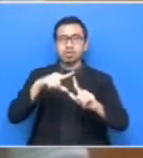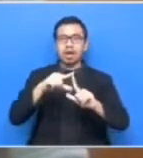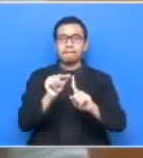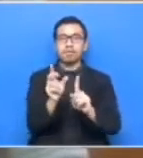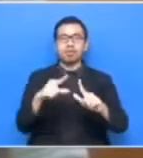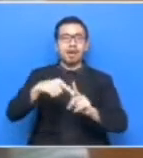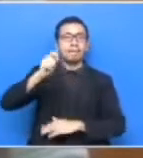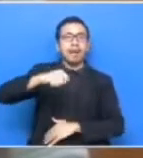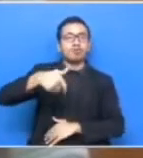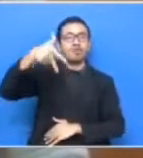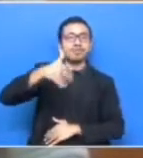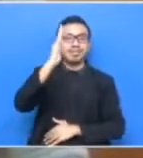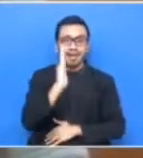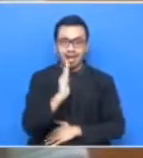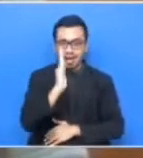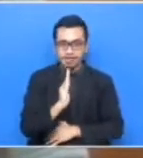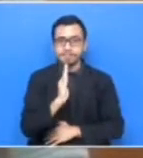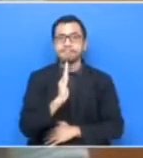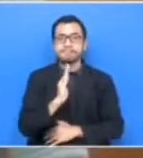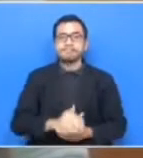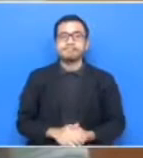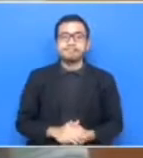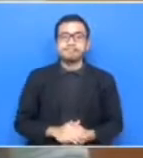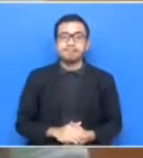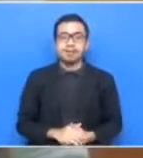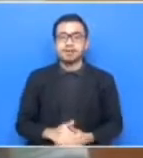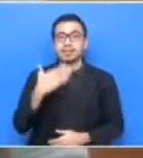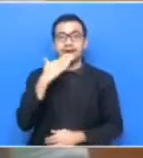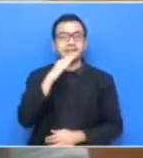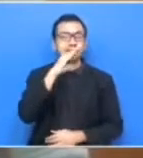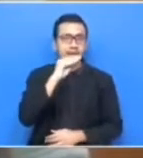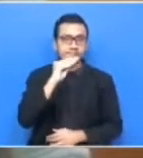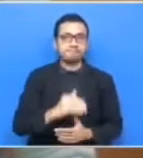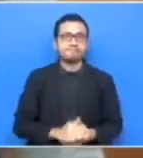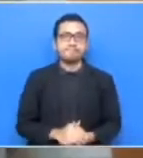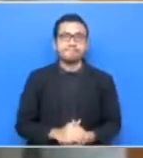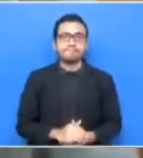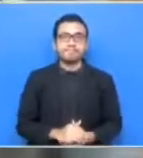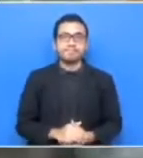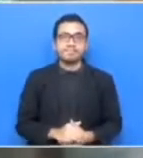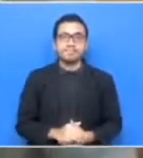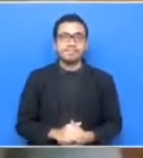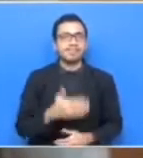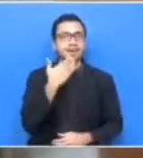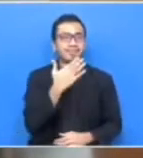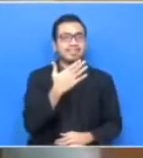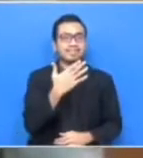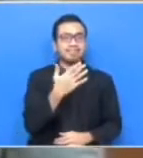pasien positif Karena gugus tugas coffee 19 Palu Selamat malam Pak Heri sudah bergabung di Kompas malam terima kasih